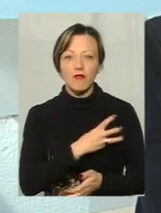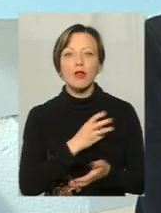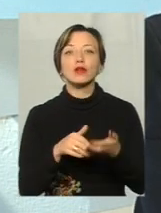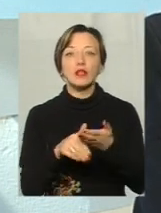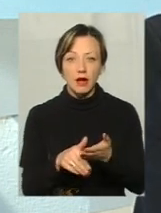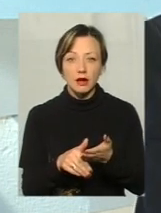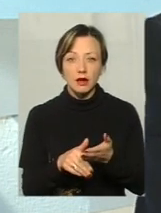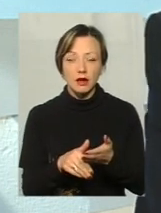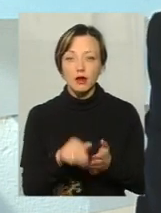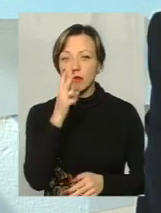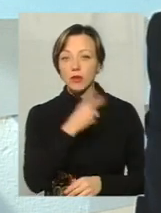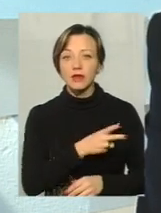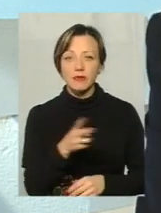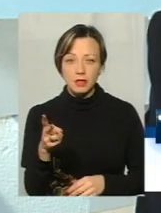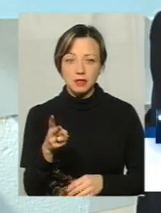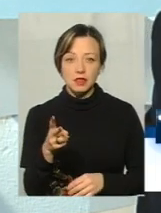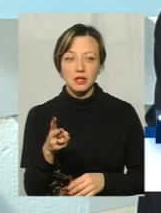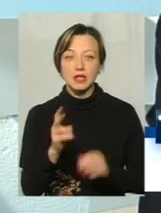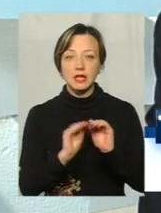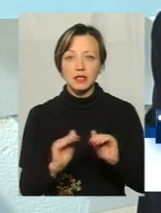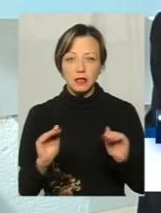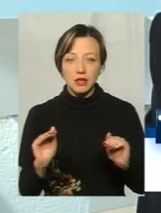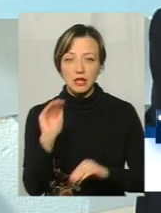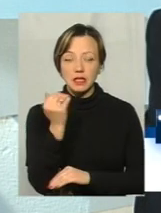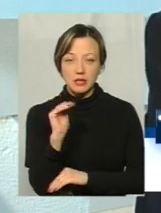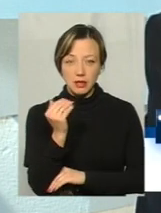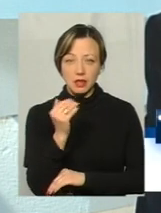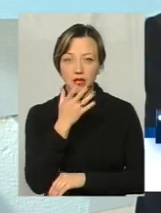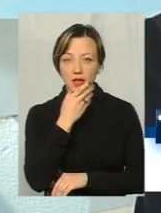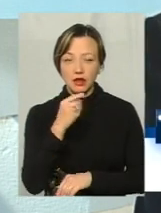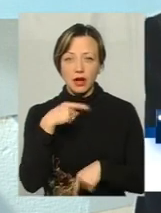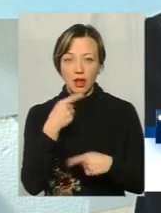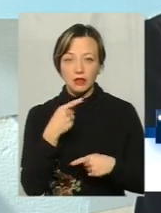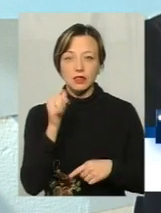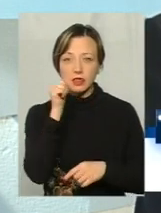волонтери. Подивіться на ті дитина, як вона гарно